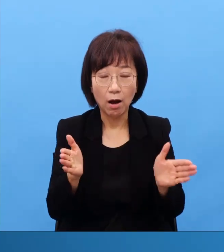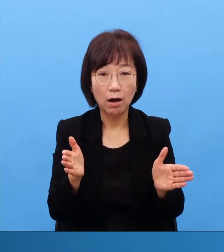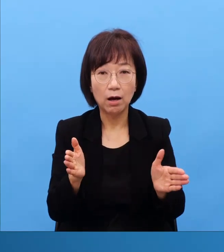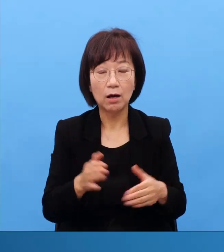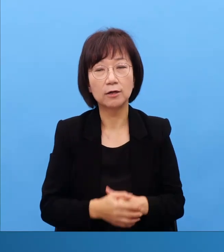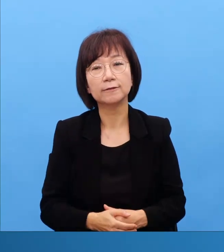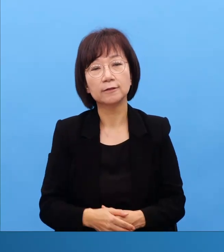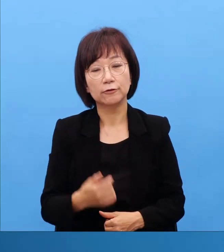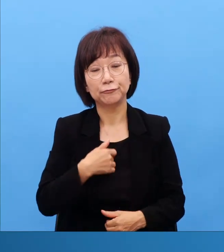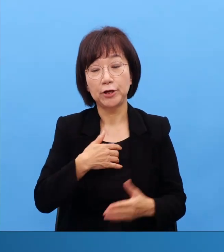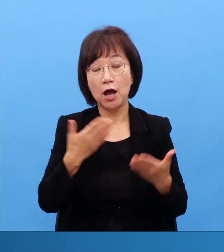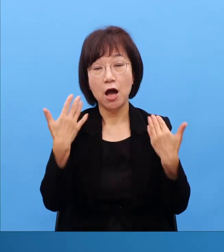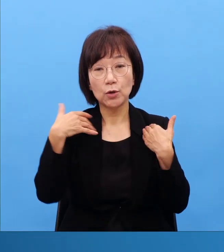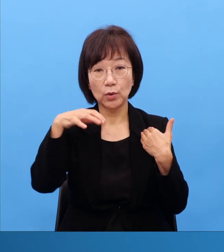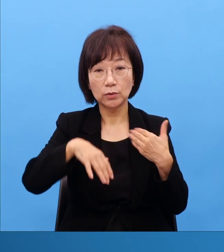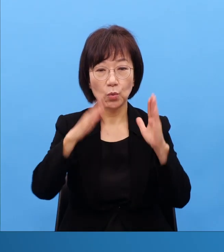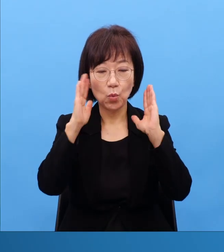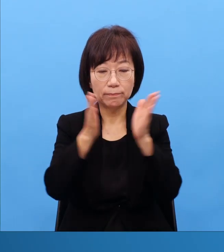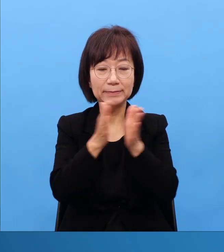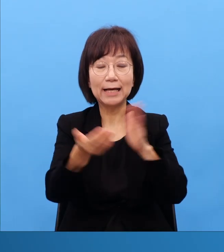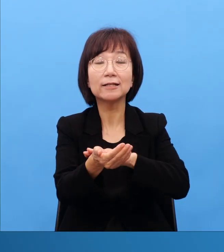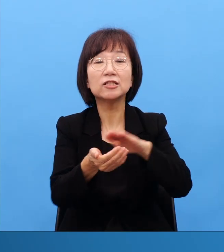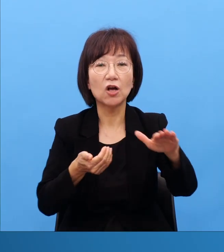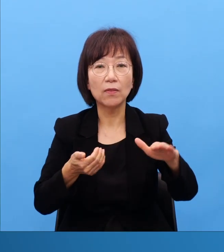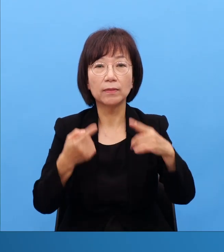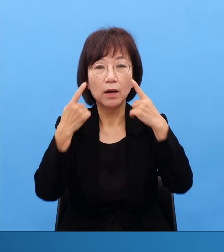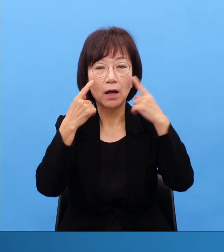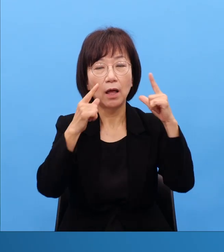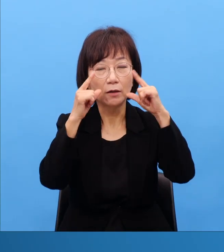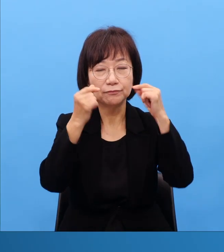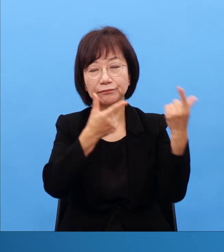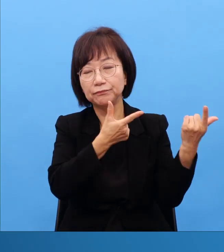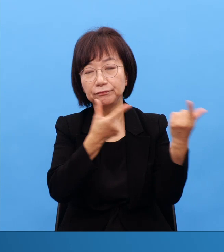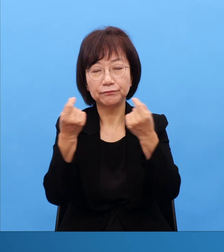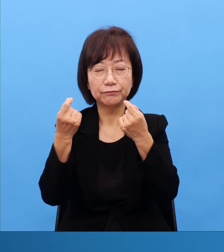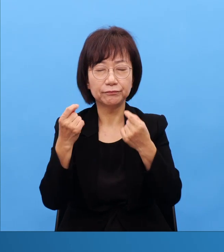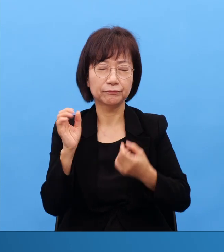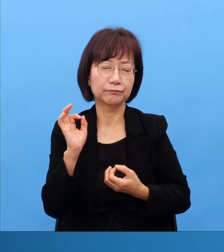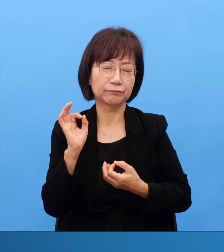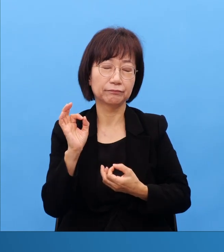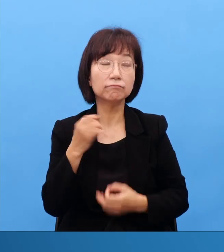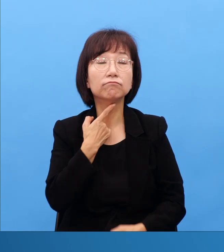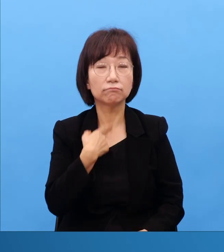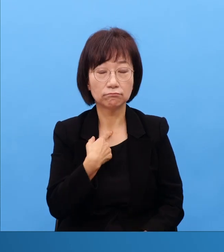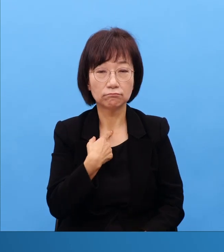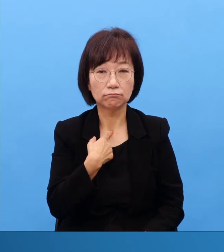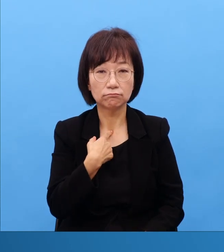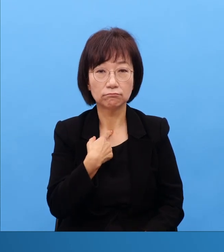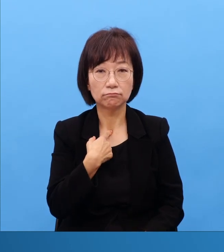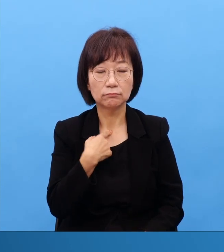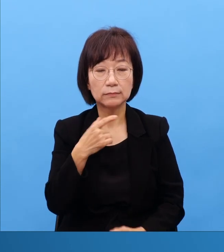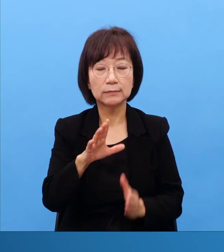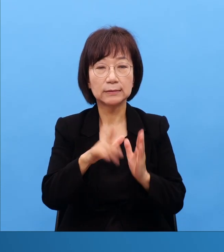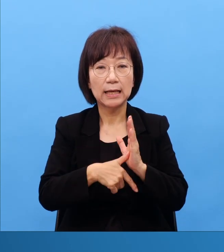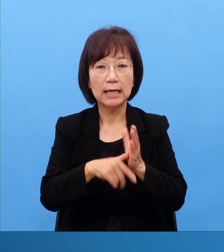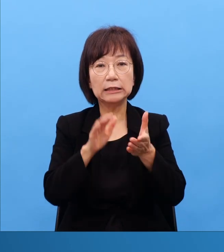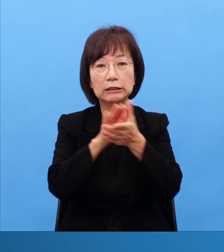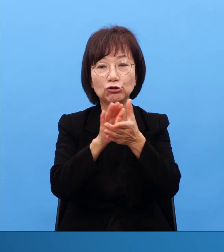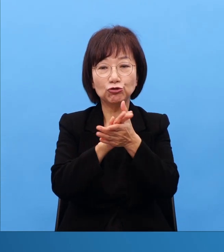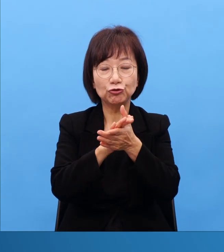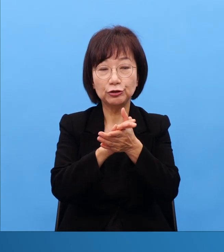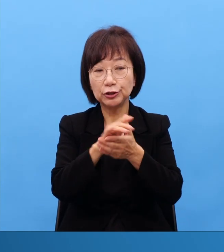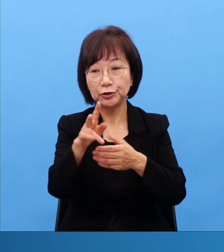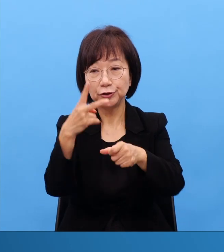우리 학교에서도 수업하기 전에 눈을 감고 명상을 했던 적이 있어. 그때 친구들은 선생님을